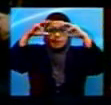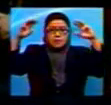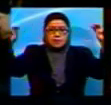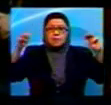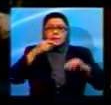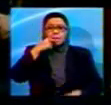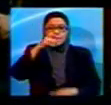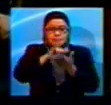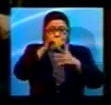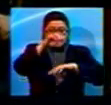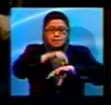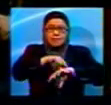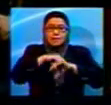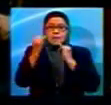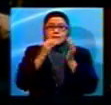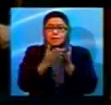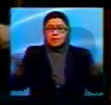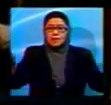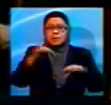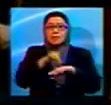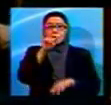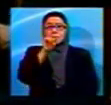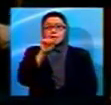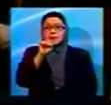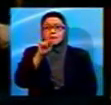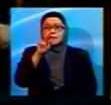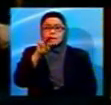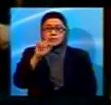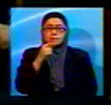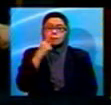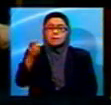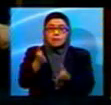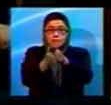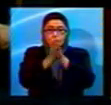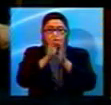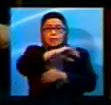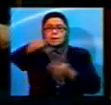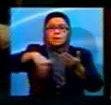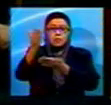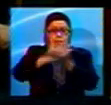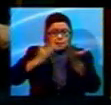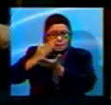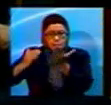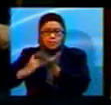sidang media di Astana beliau meminta semua pihak tidak mengambil tindakan yang boleh mengeruhkan